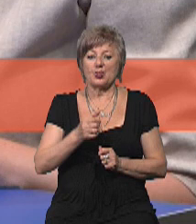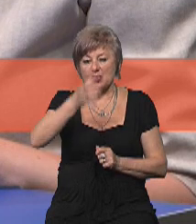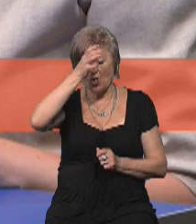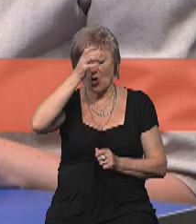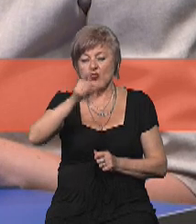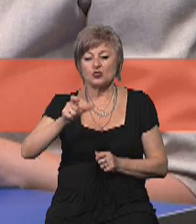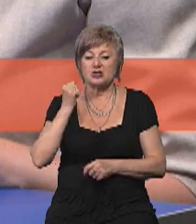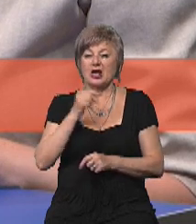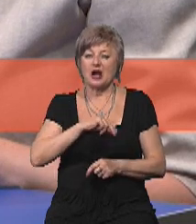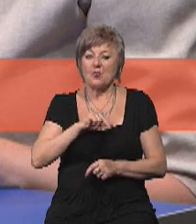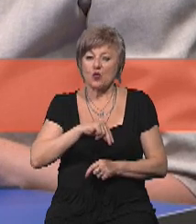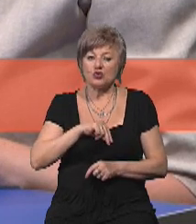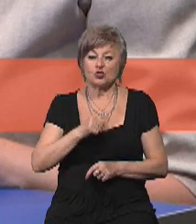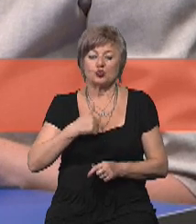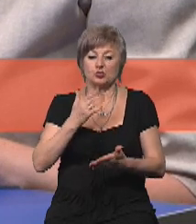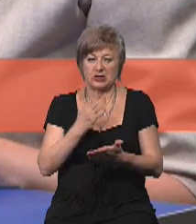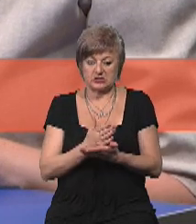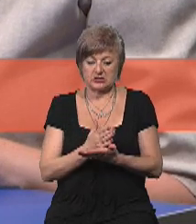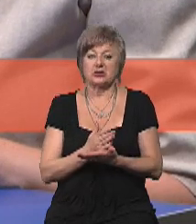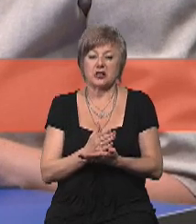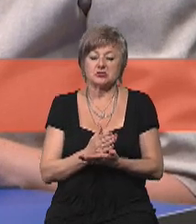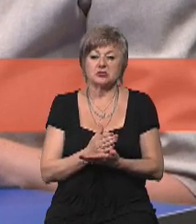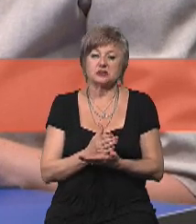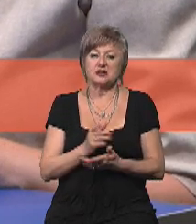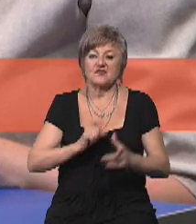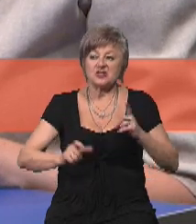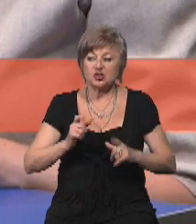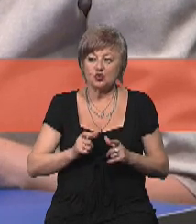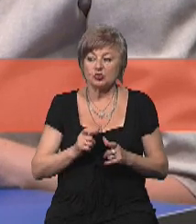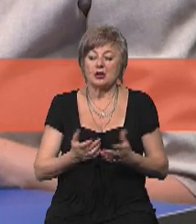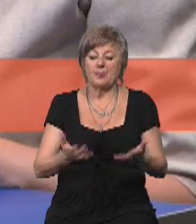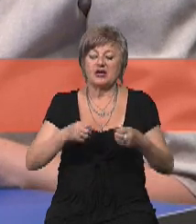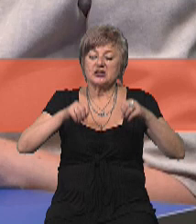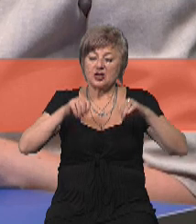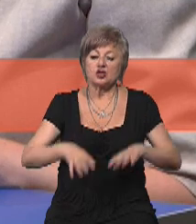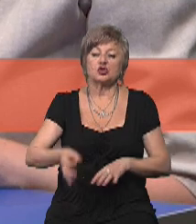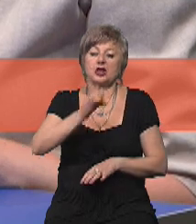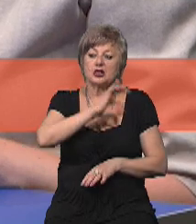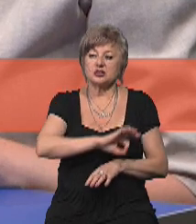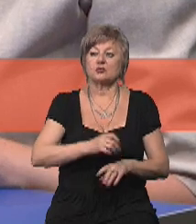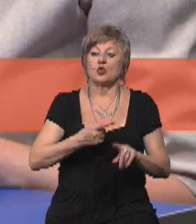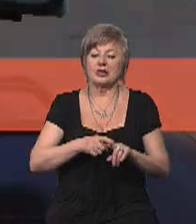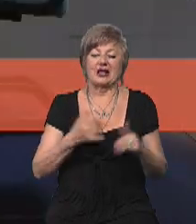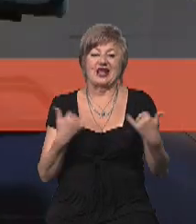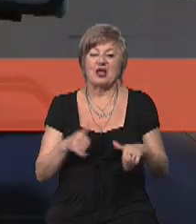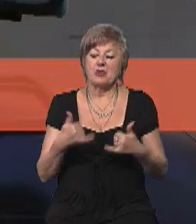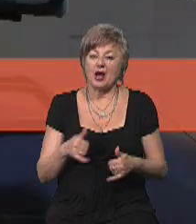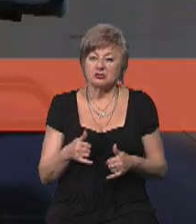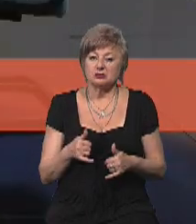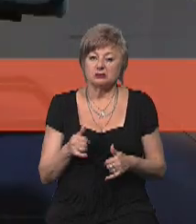научных работников, которые есть у нас на кафедрах наших вузов. Было принято решение использовать именно этот химикат